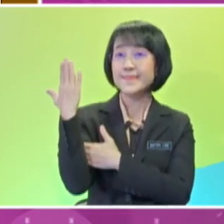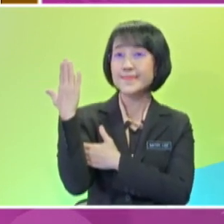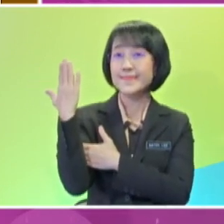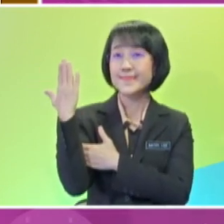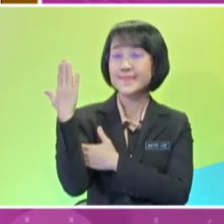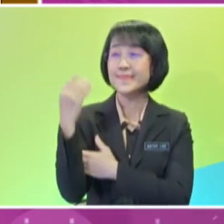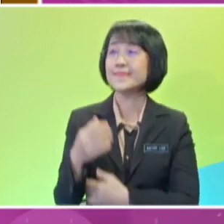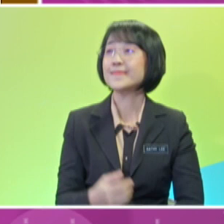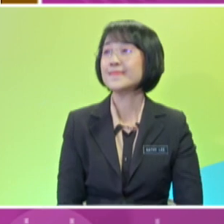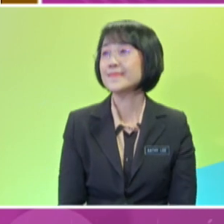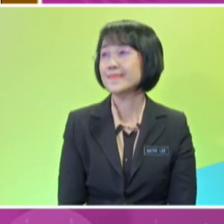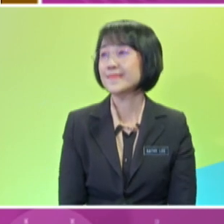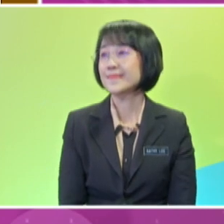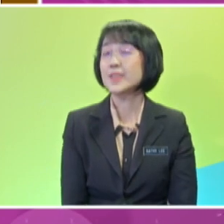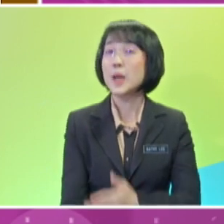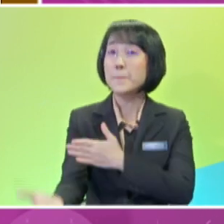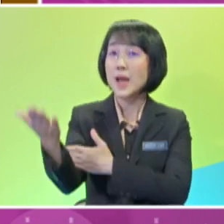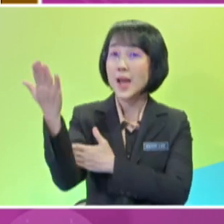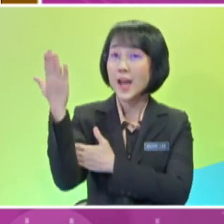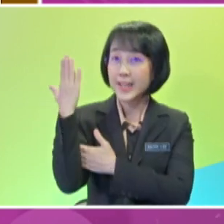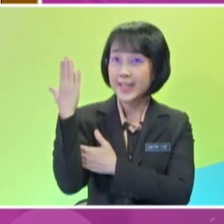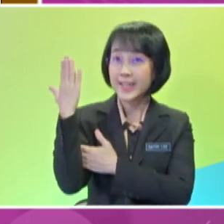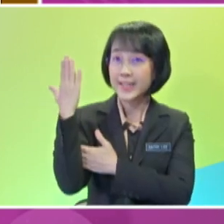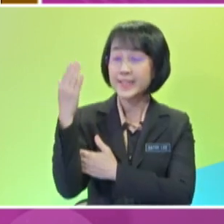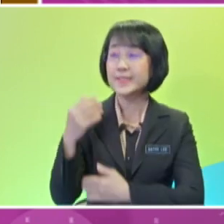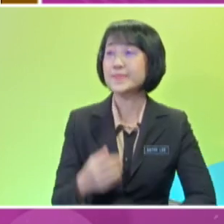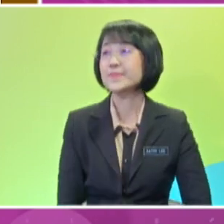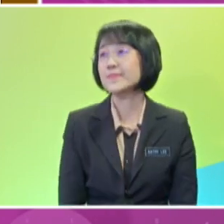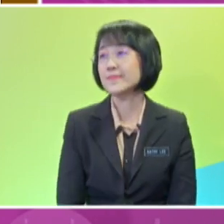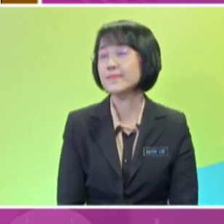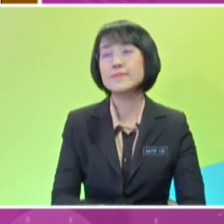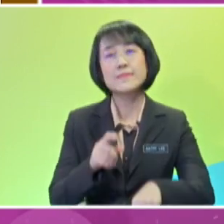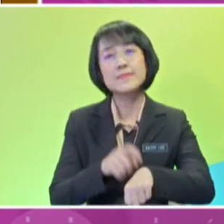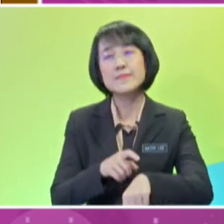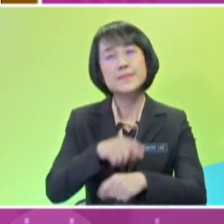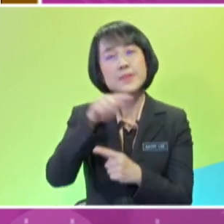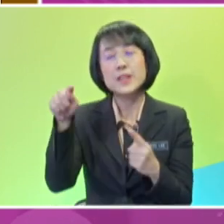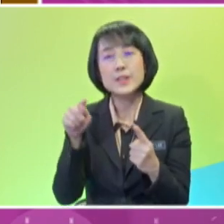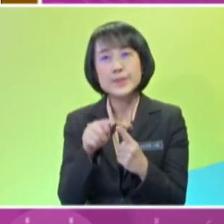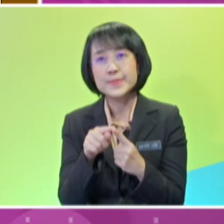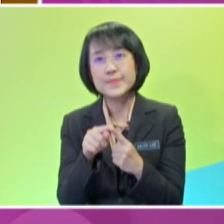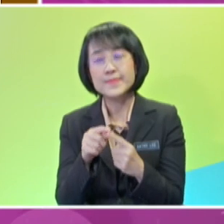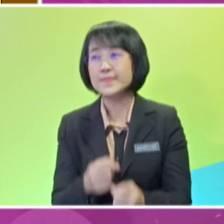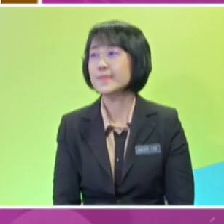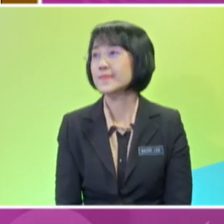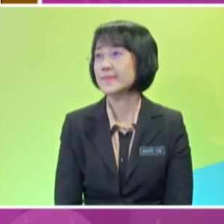pagi ya betul waktu pagi masih milih tuh oke cuy